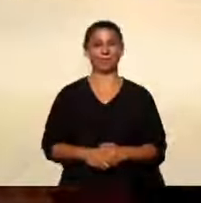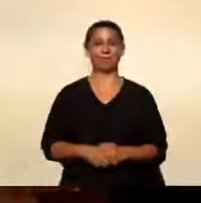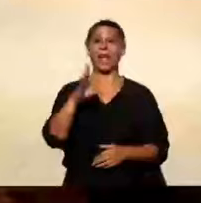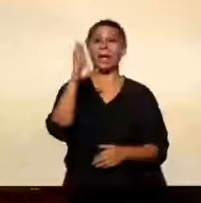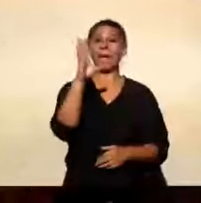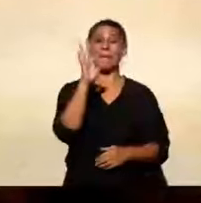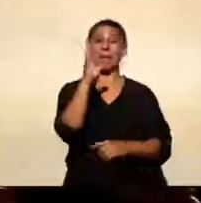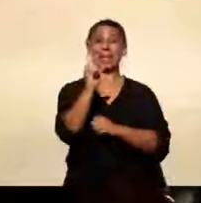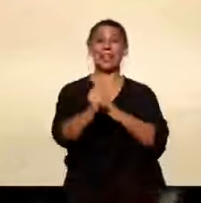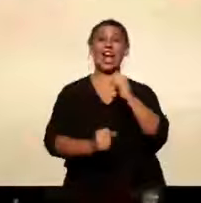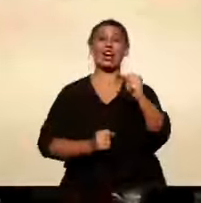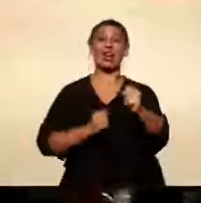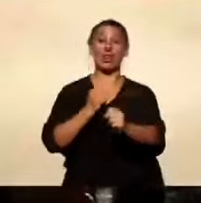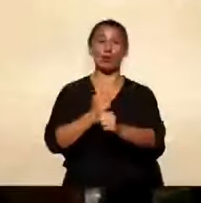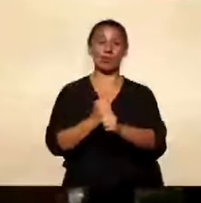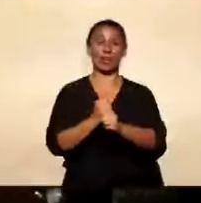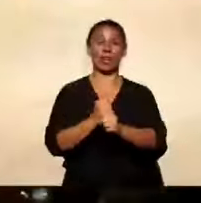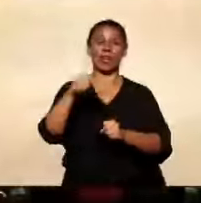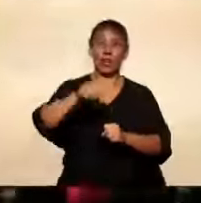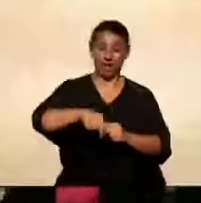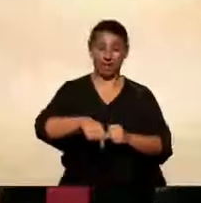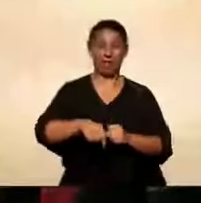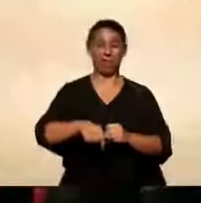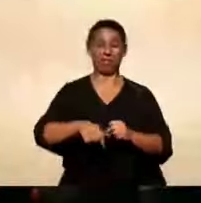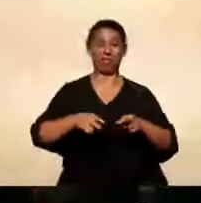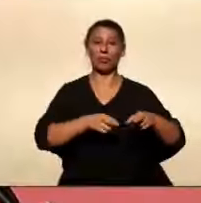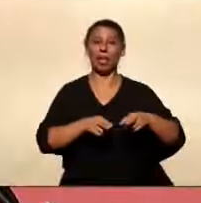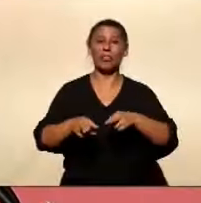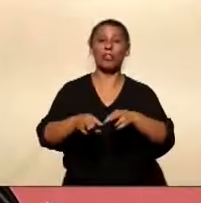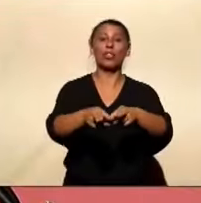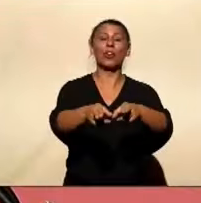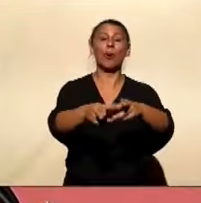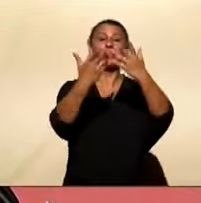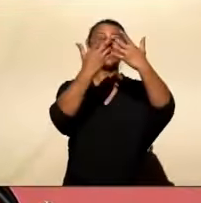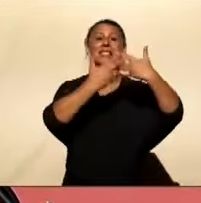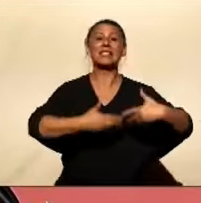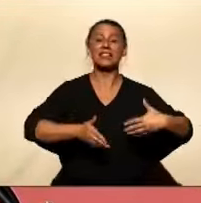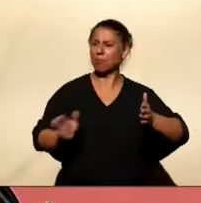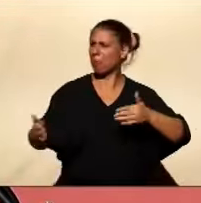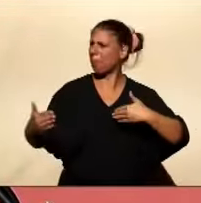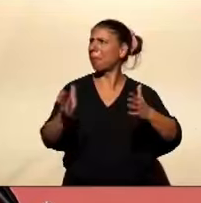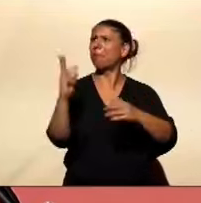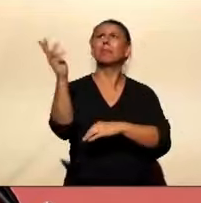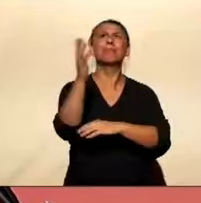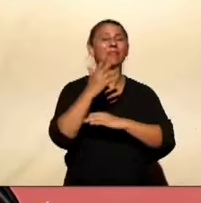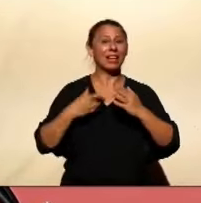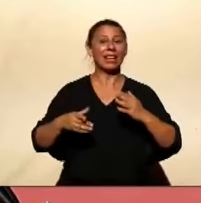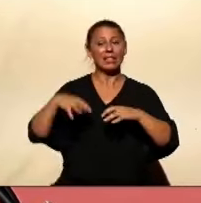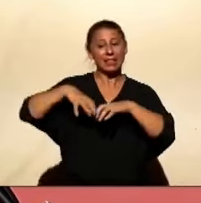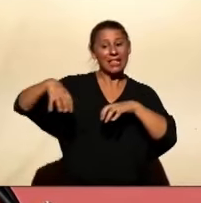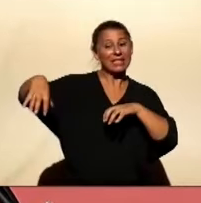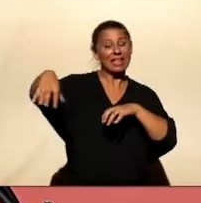50 χρόνια εδώ στους διαδρόμους, στις σκηνές, στα στέκια του φεστιβάλ της